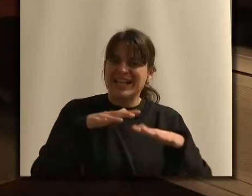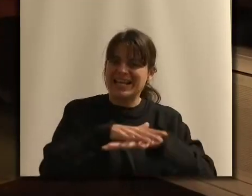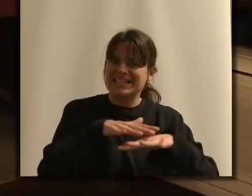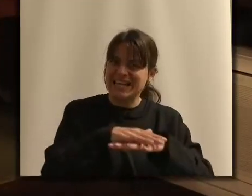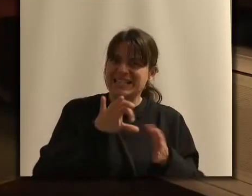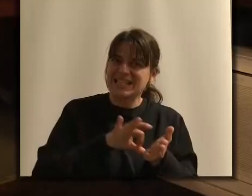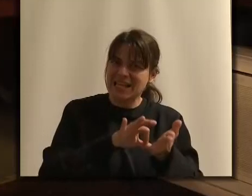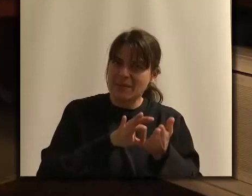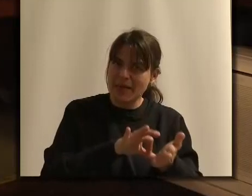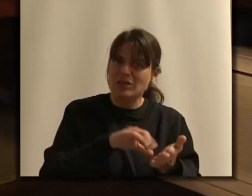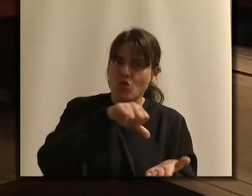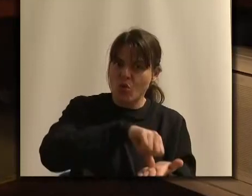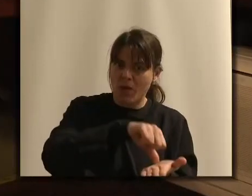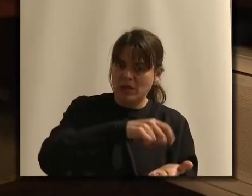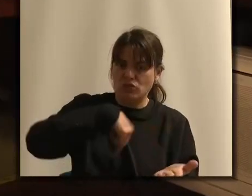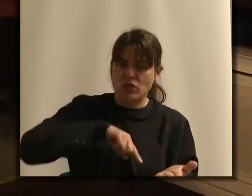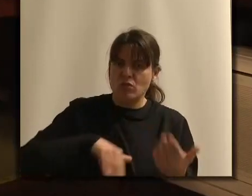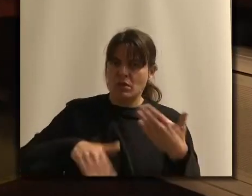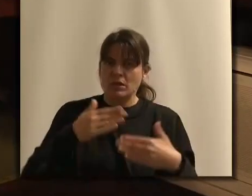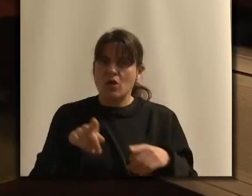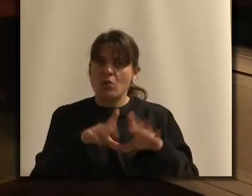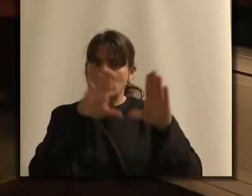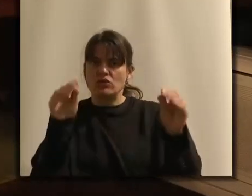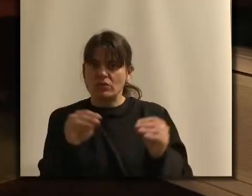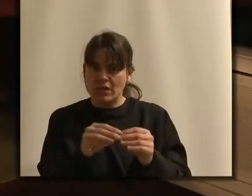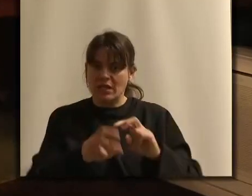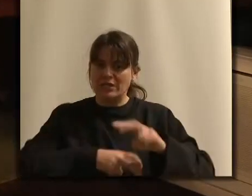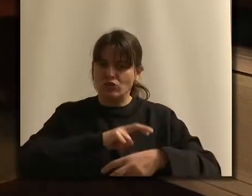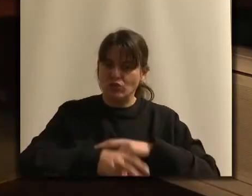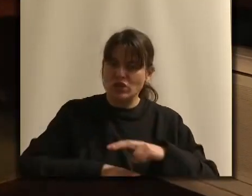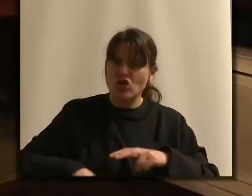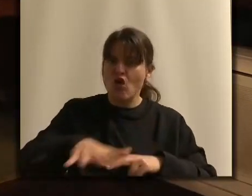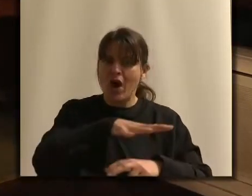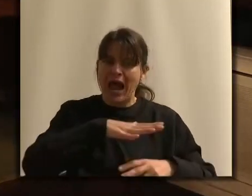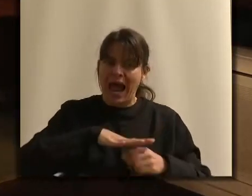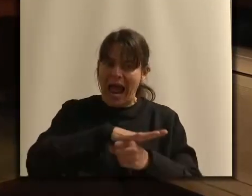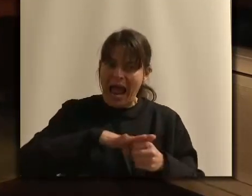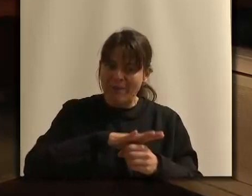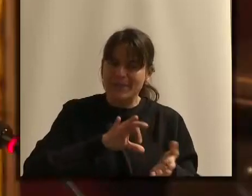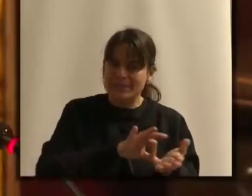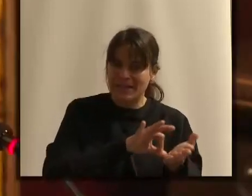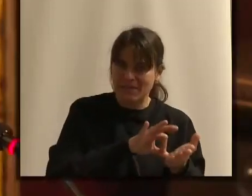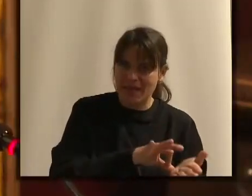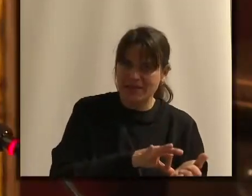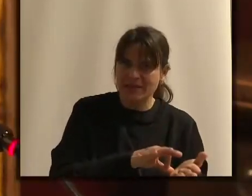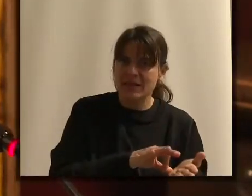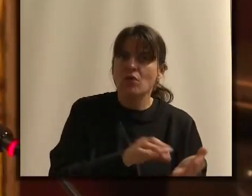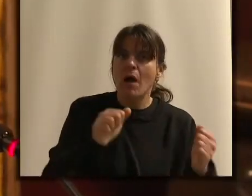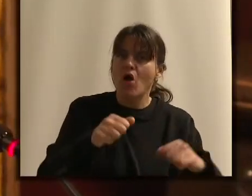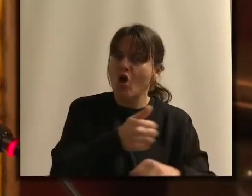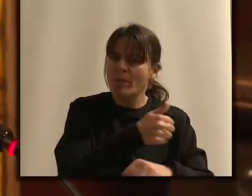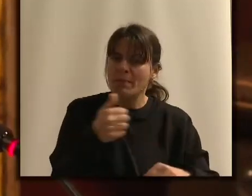urbans, que estem iniciant com a resultat de la reestructuració de l'àrea de serveis, i per això en l'acord primer que es proposa